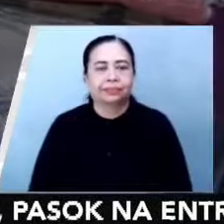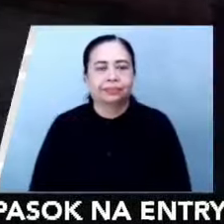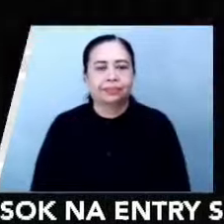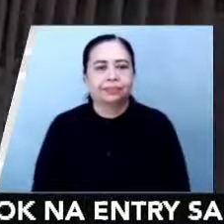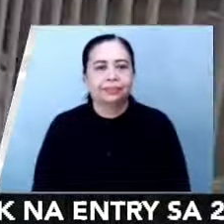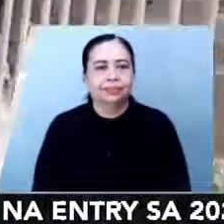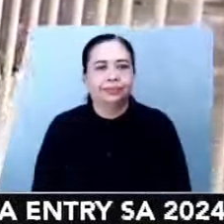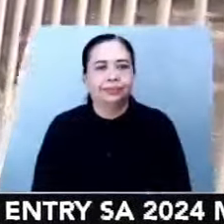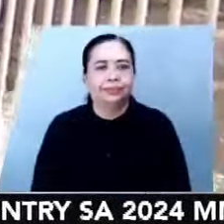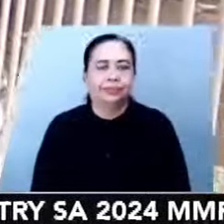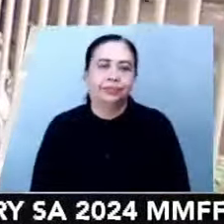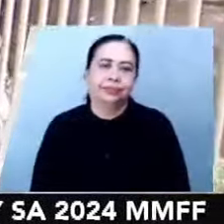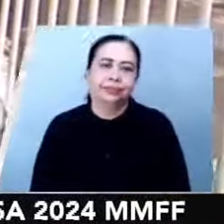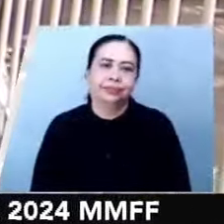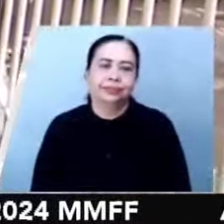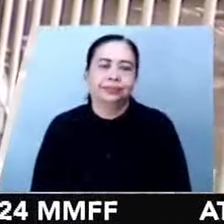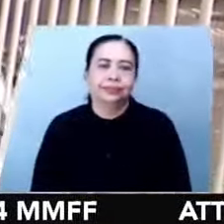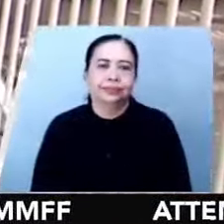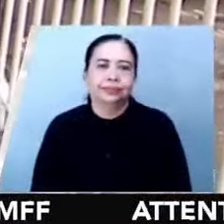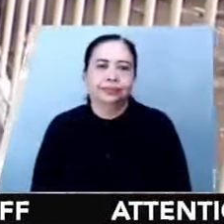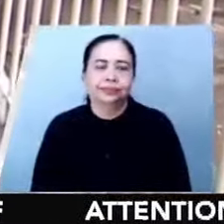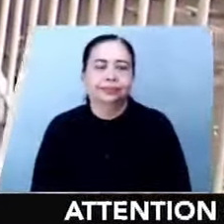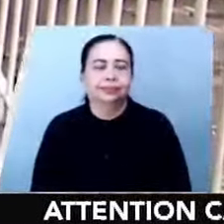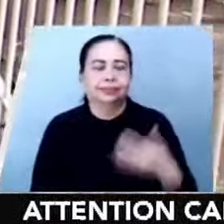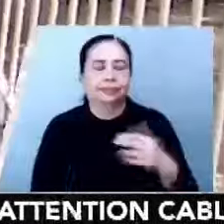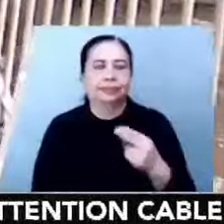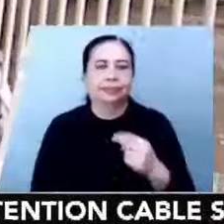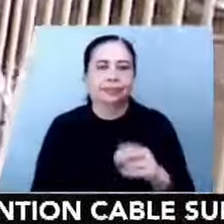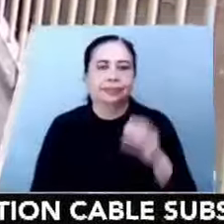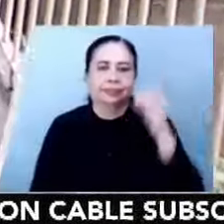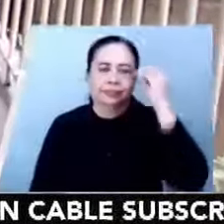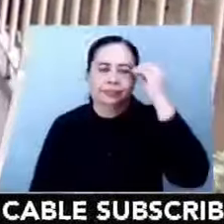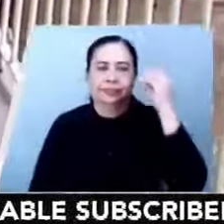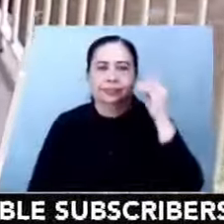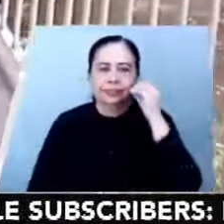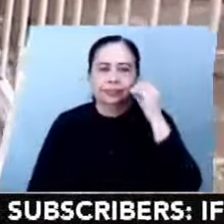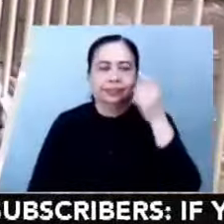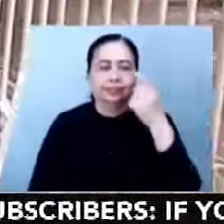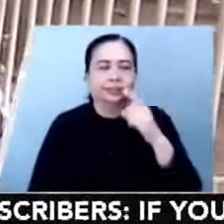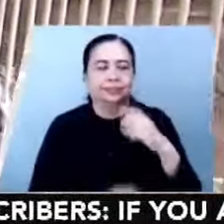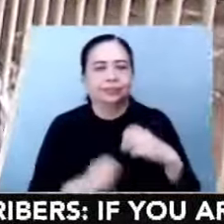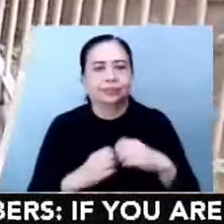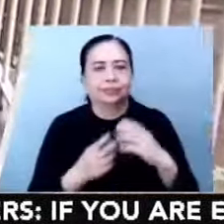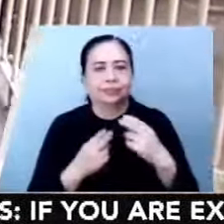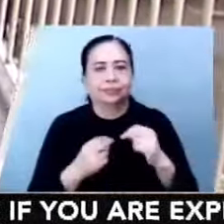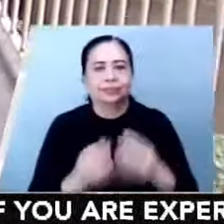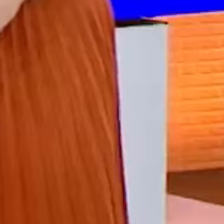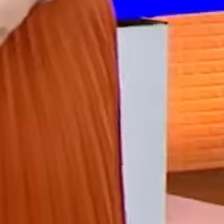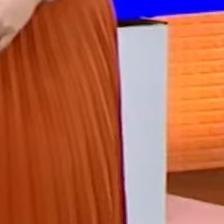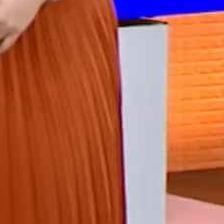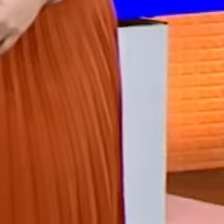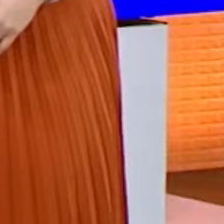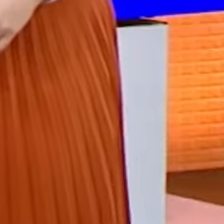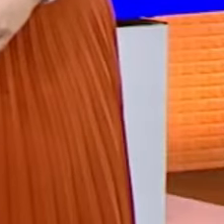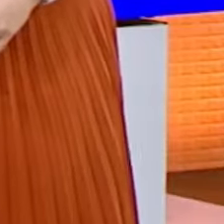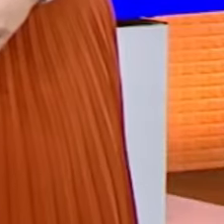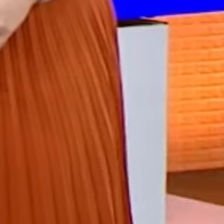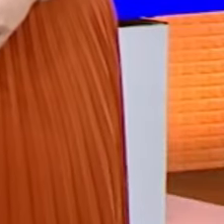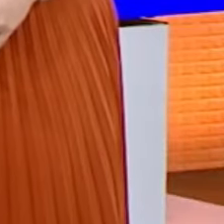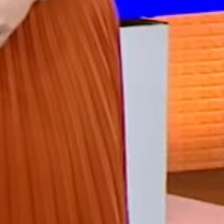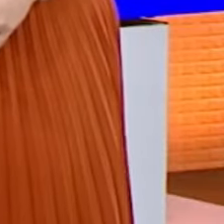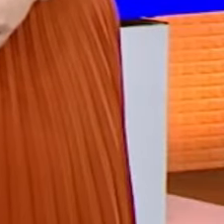pesos. Ito ang unang balita, Oscar Oida para sa GMA Integrated News. Mga kapuso, para